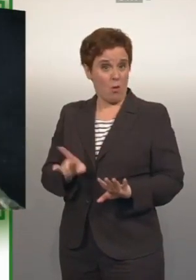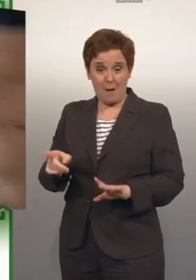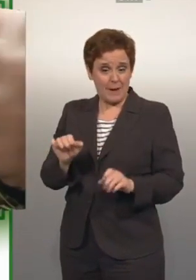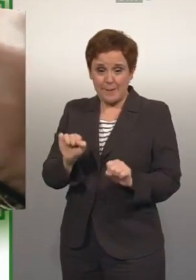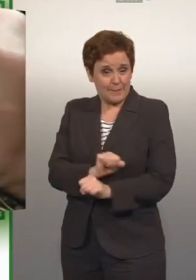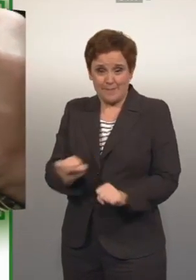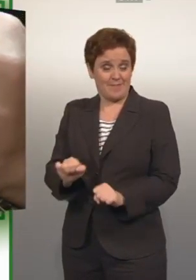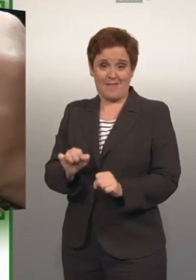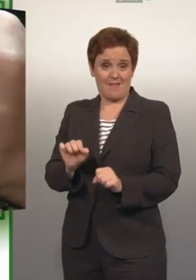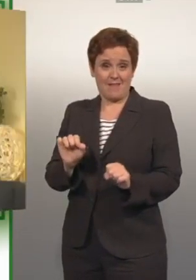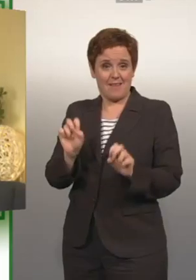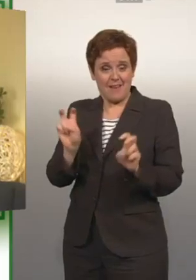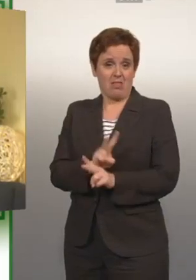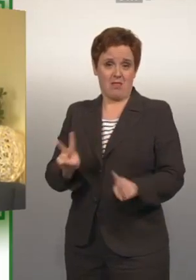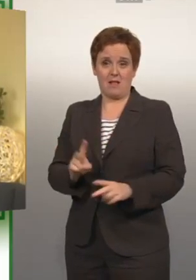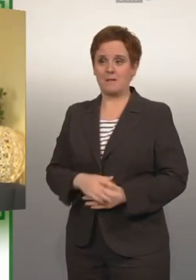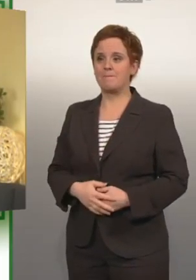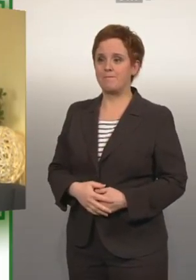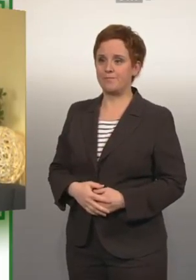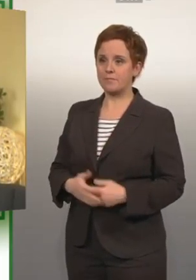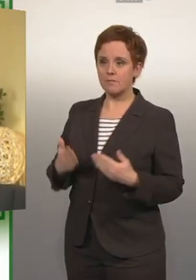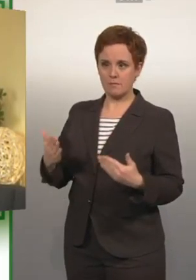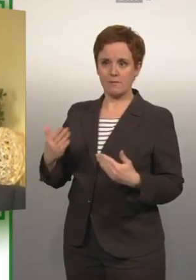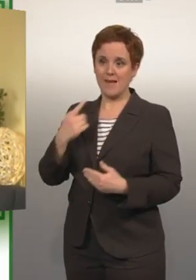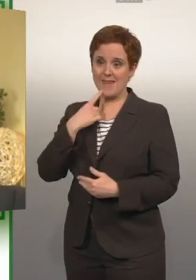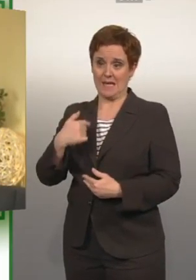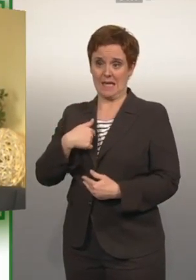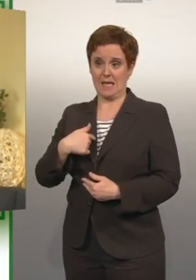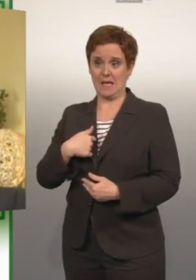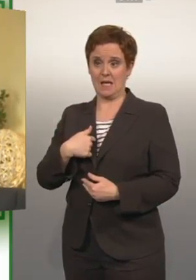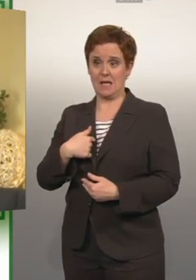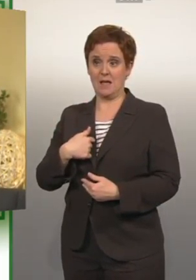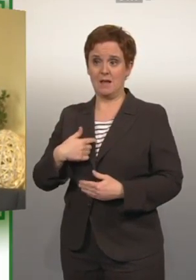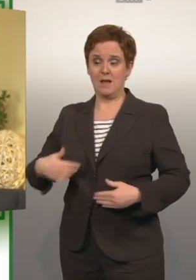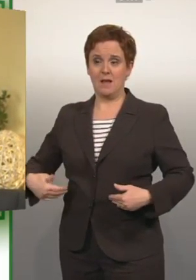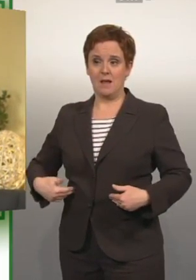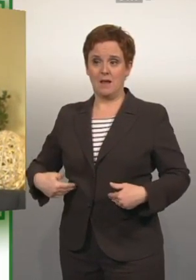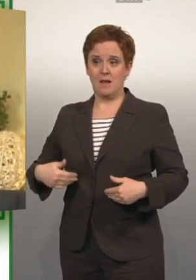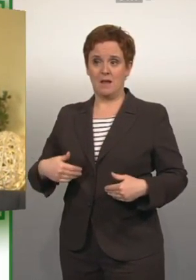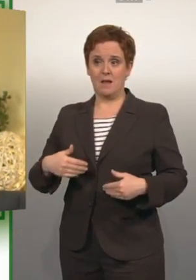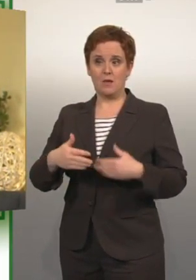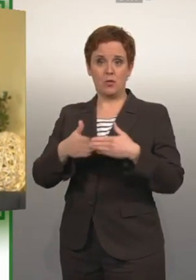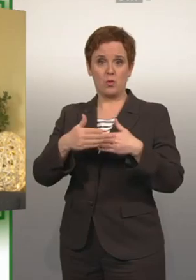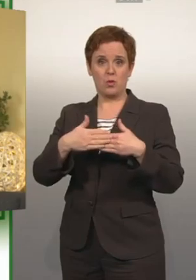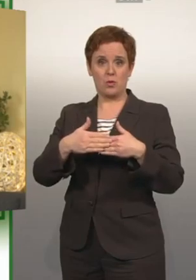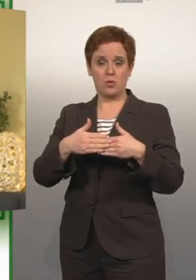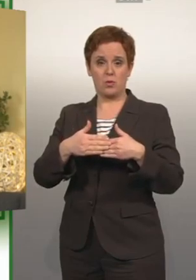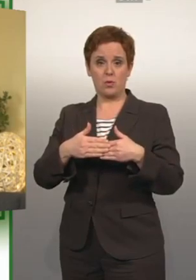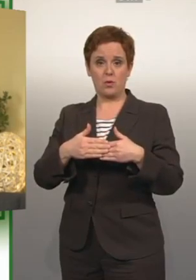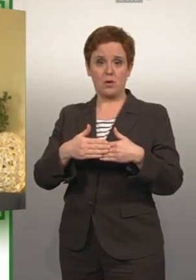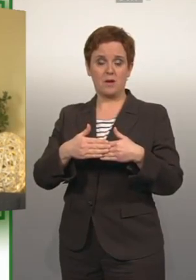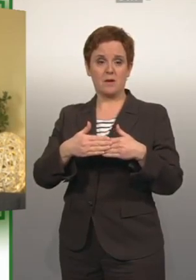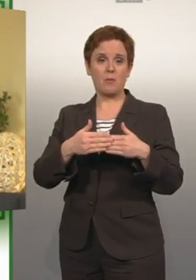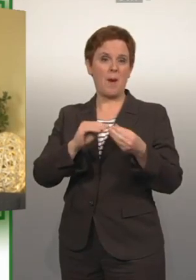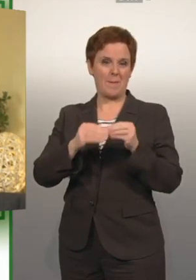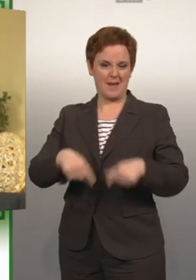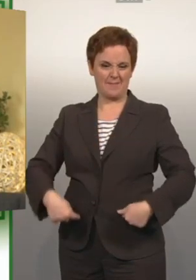sie nicht. Ich habe auch das Ding, dass ich durchlaufe und ich muss da öfters zum